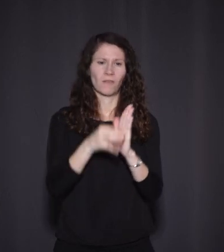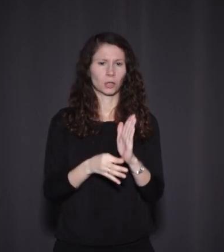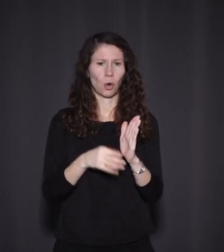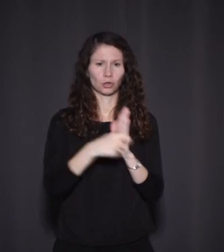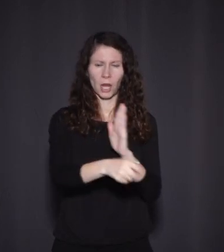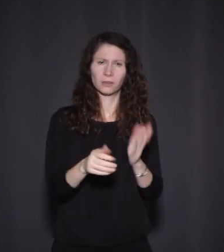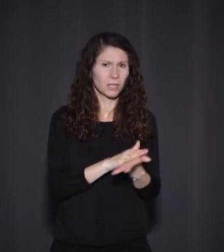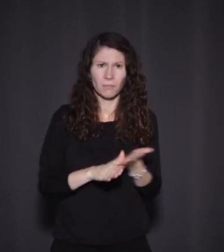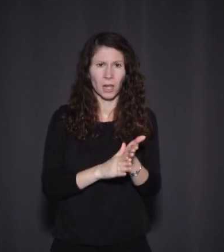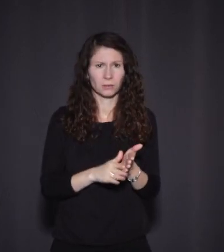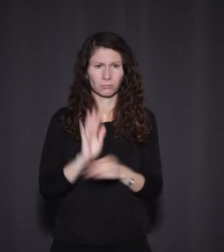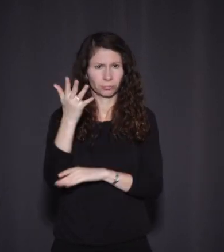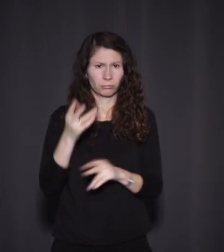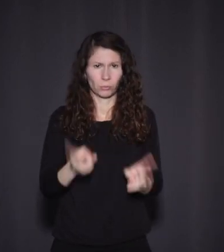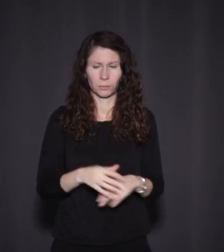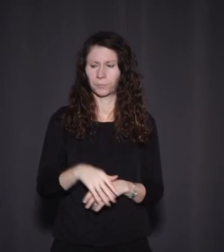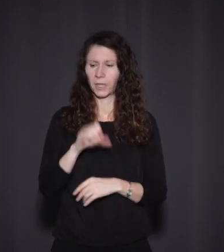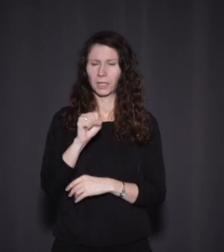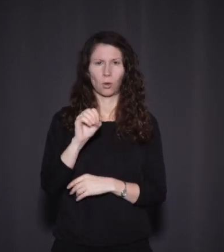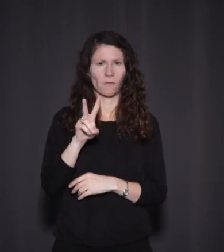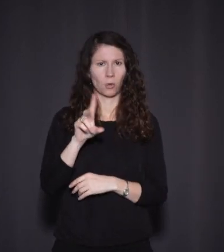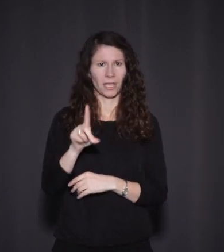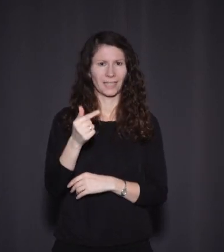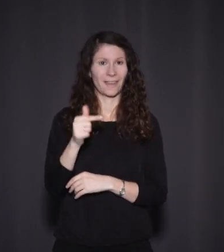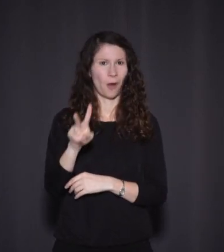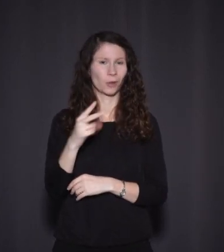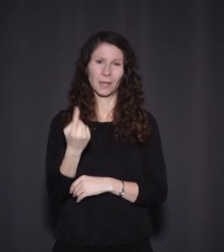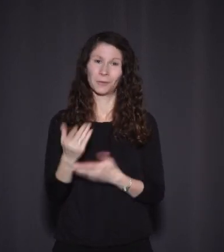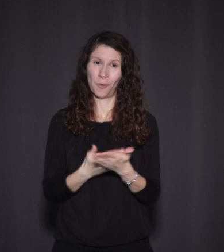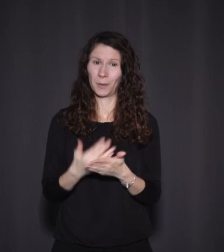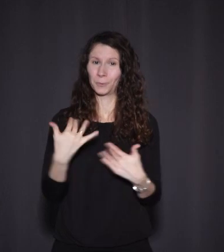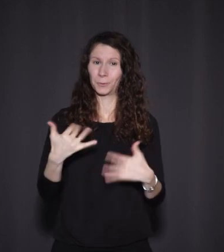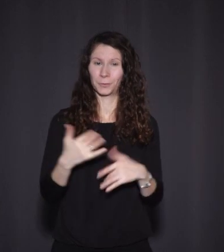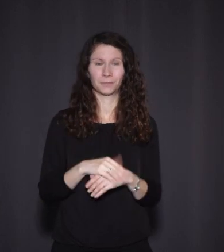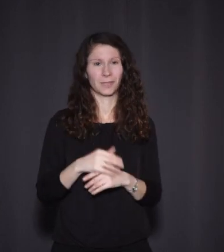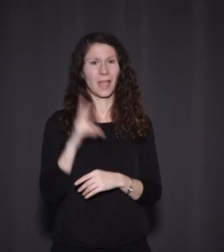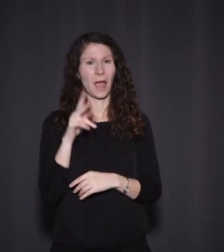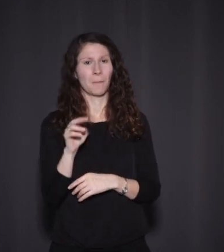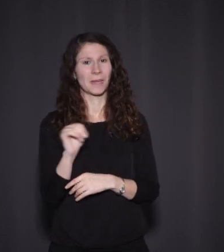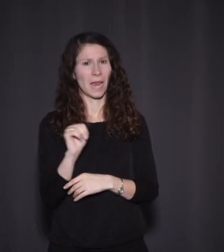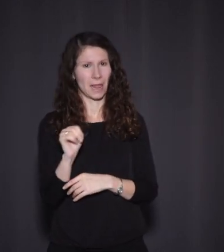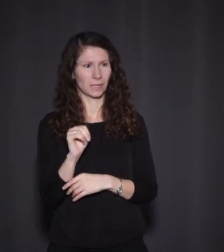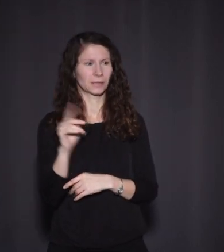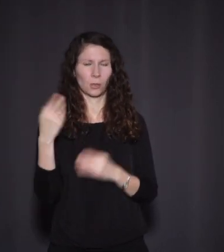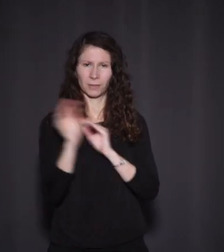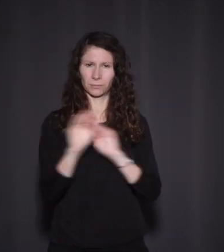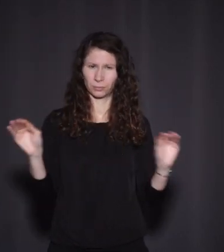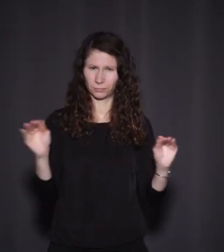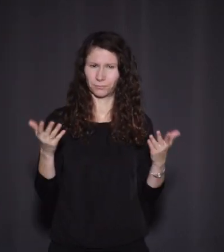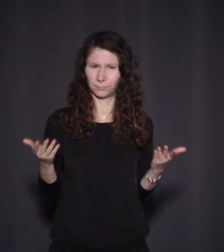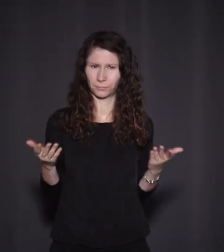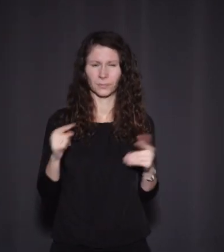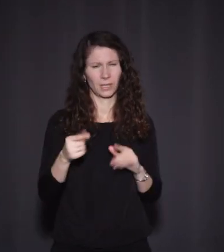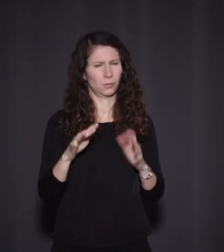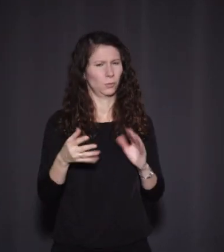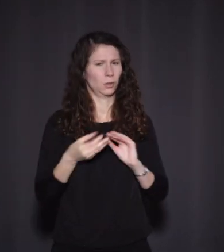gestrichen, dann funktioniert das. OVD-TV wird vorbildlich, das merke ich schon. Herr Michaelis, nur um mal alle nochmal ins Boot zu holen, das ist ja relativ